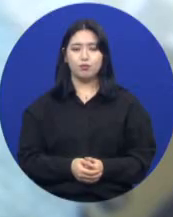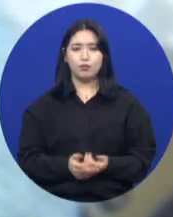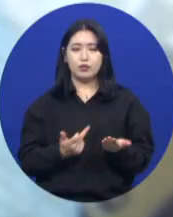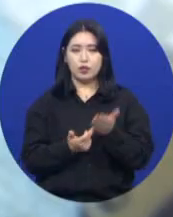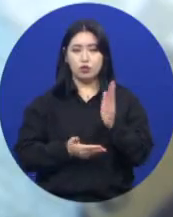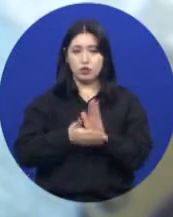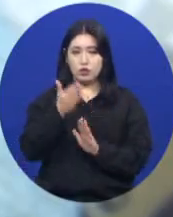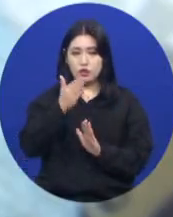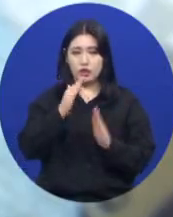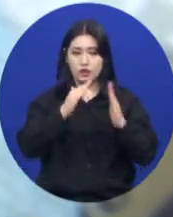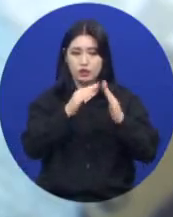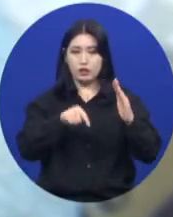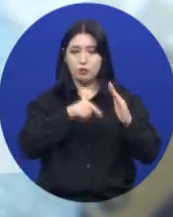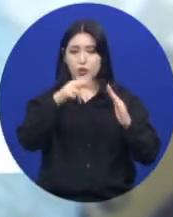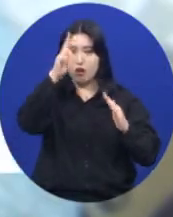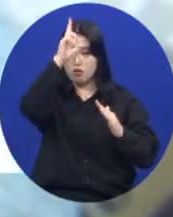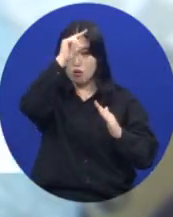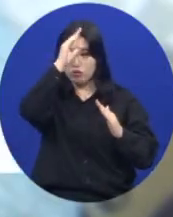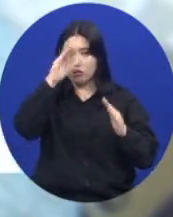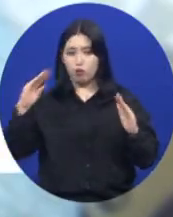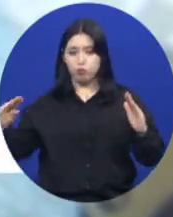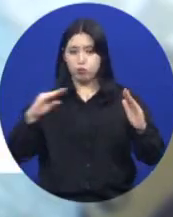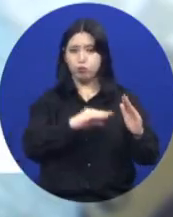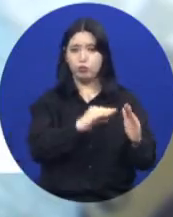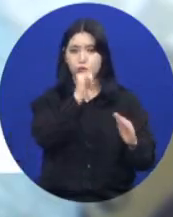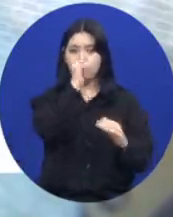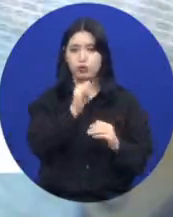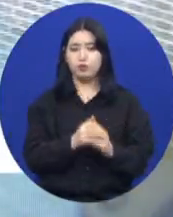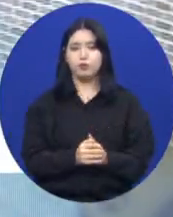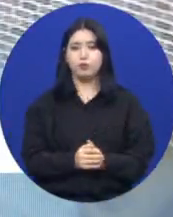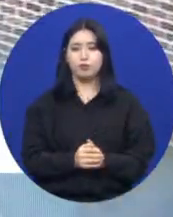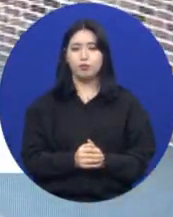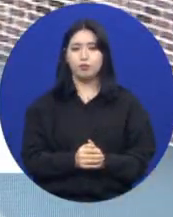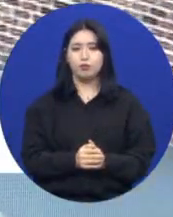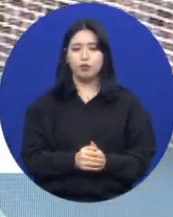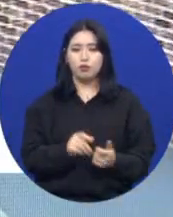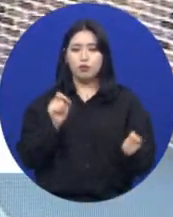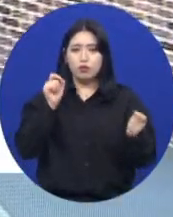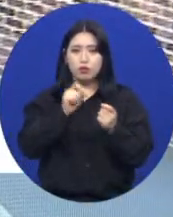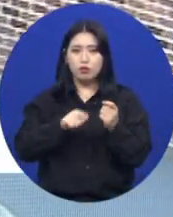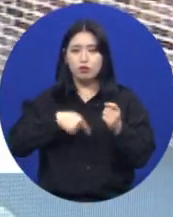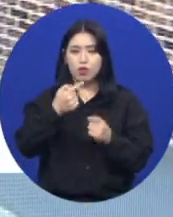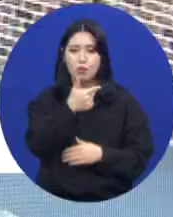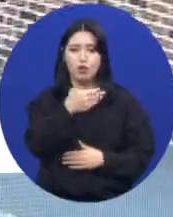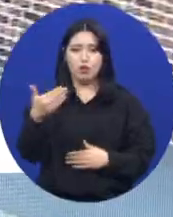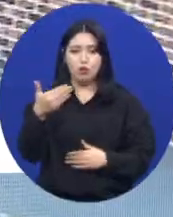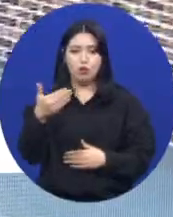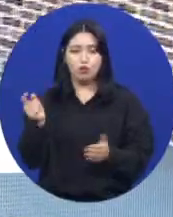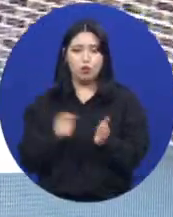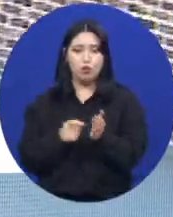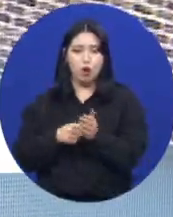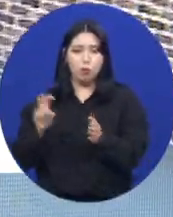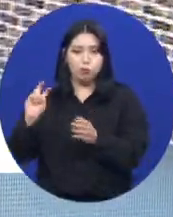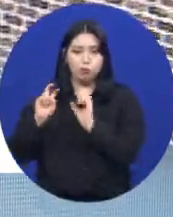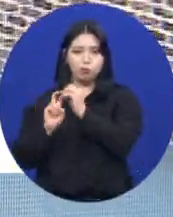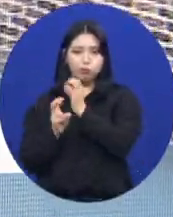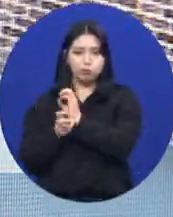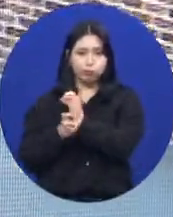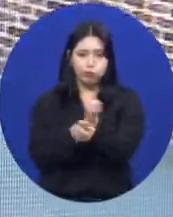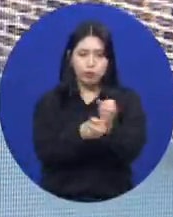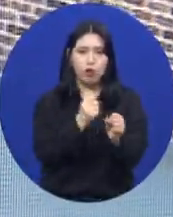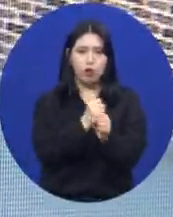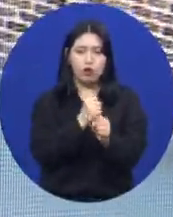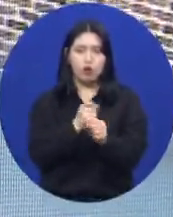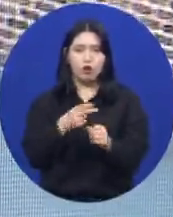제주 신의 한 주택가에 경찰 순찰차가 출동했습니다 곧 이어 129 구급차 도 출동해 부상자를 싣고